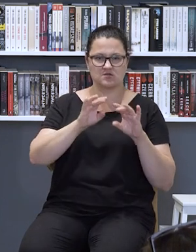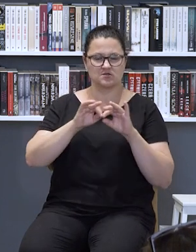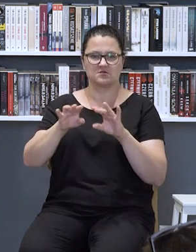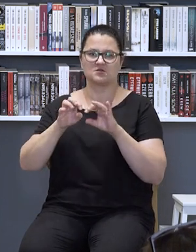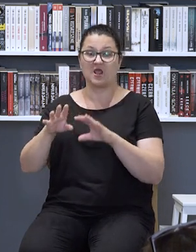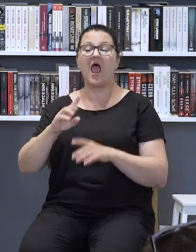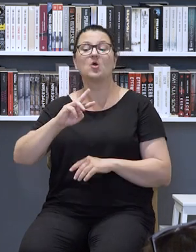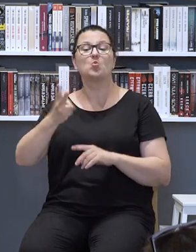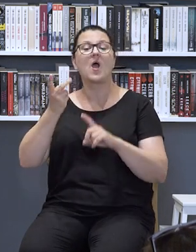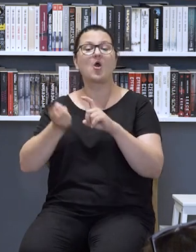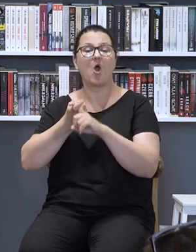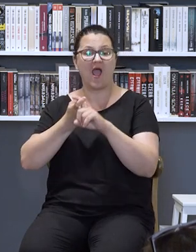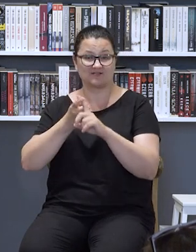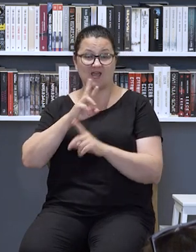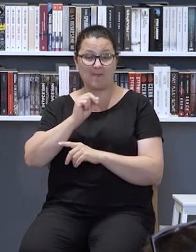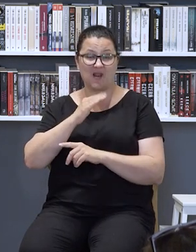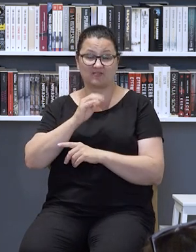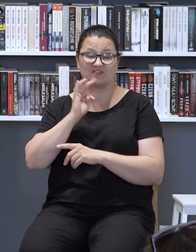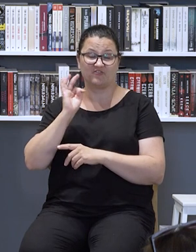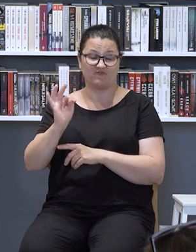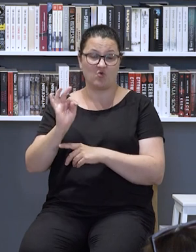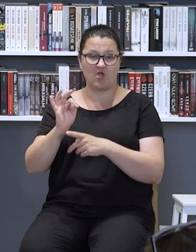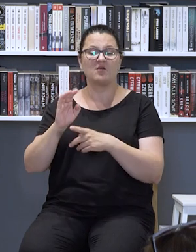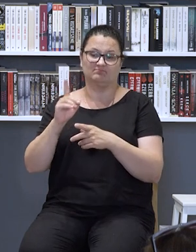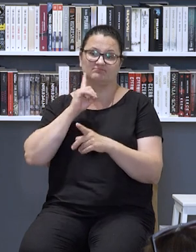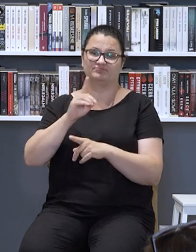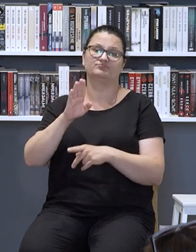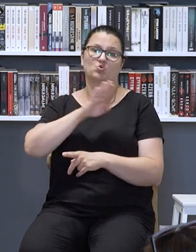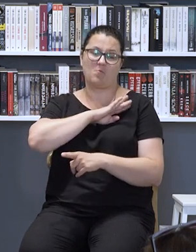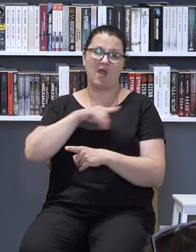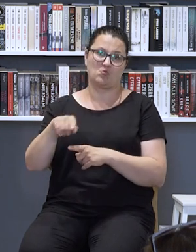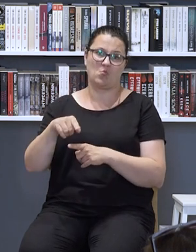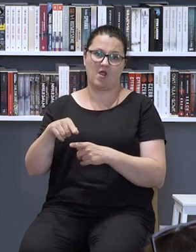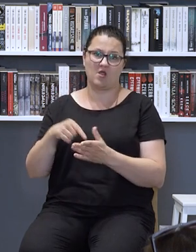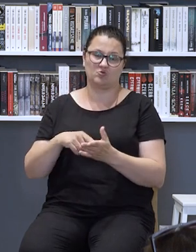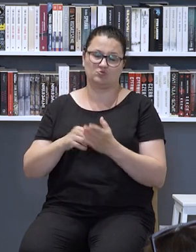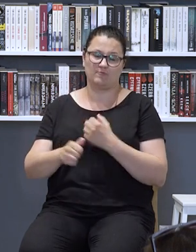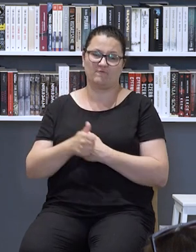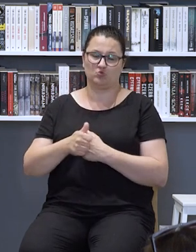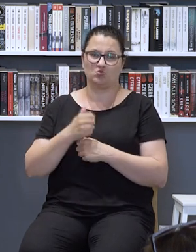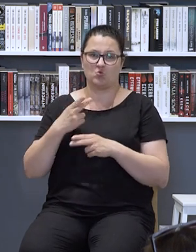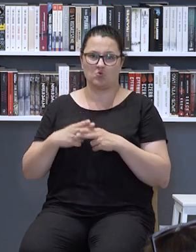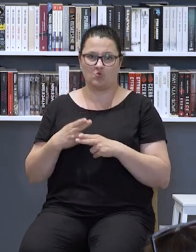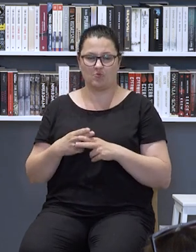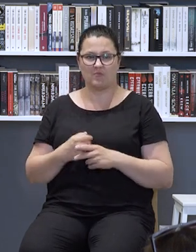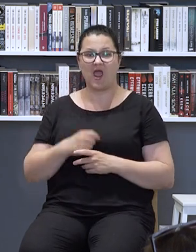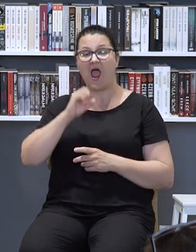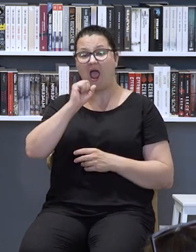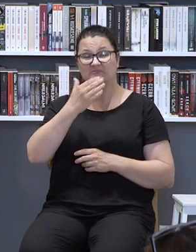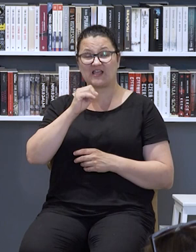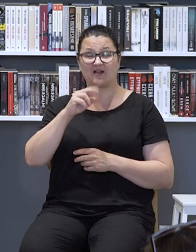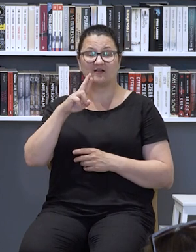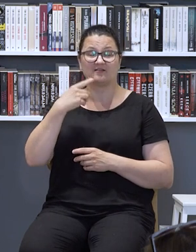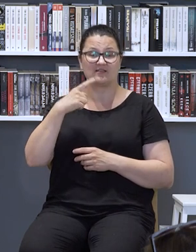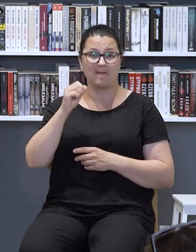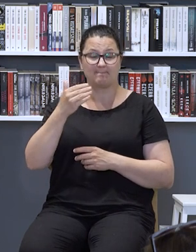druga kochanka Rembrandta rzeczywiście umarła prawdopodobnie w ten sposób. A Amsterdam był wtedy,